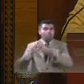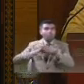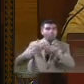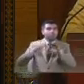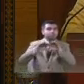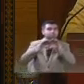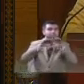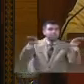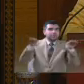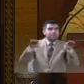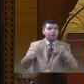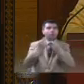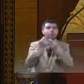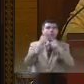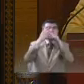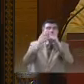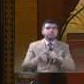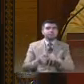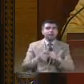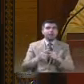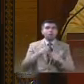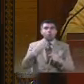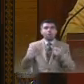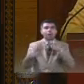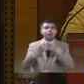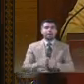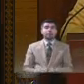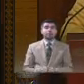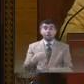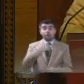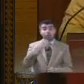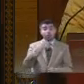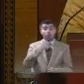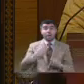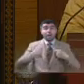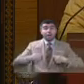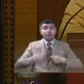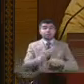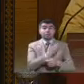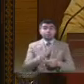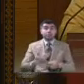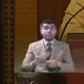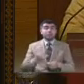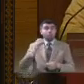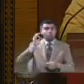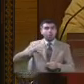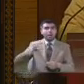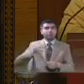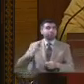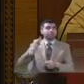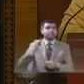الحيوي للمالية العمومية. سأتطرق، لأن السيد رئيس الحكومة مداخلته كانت جد مهمة وجد